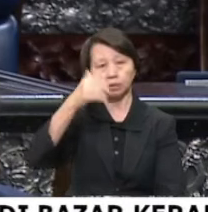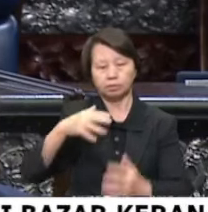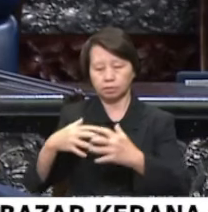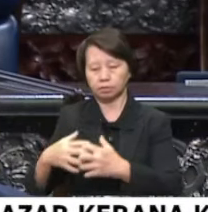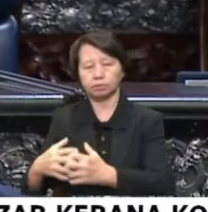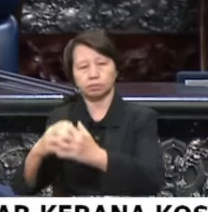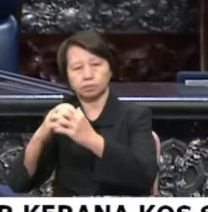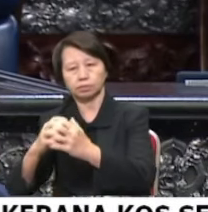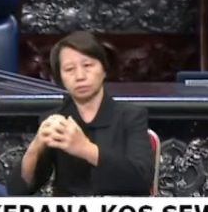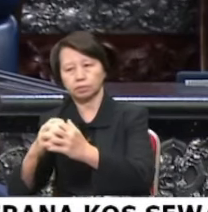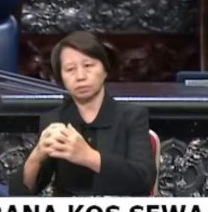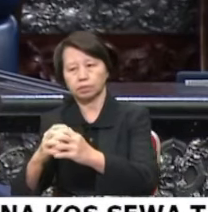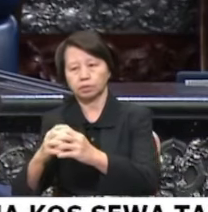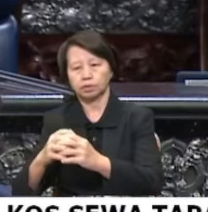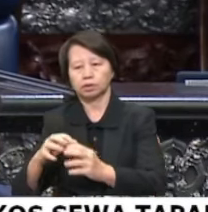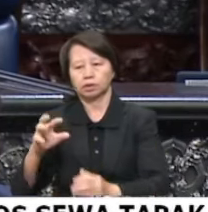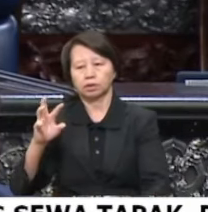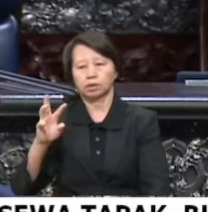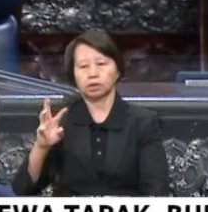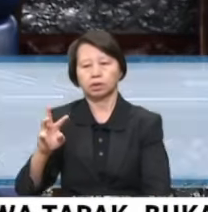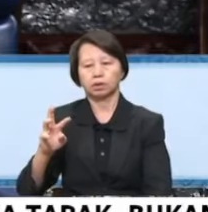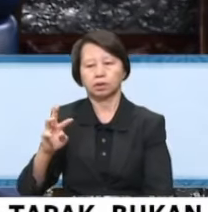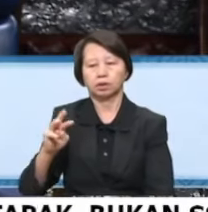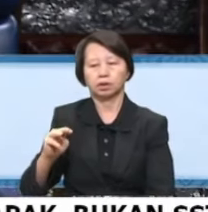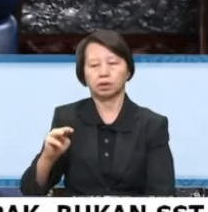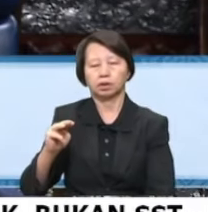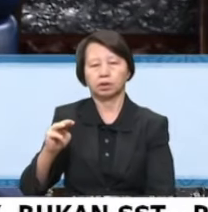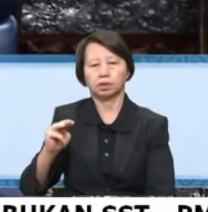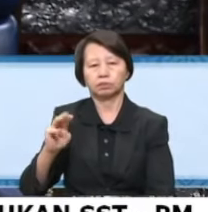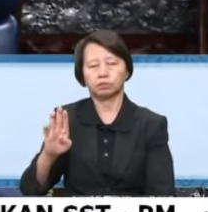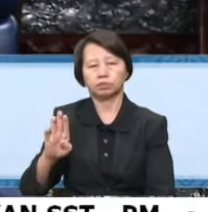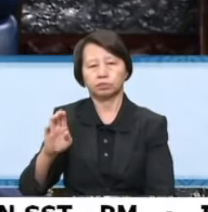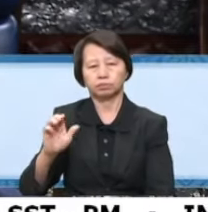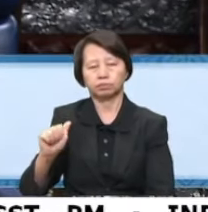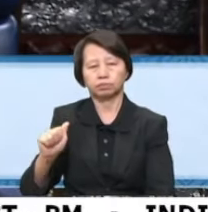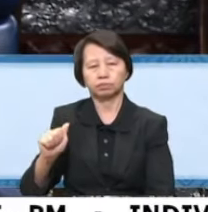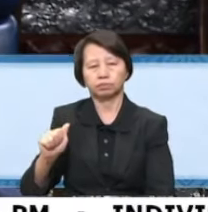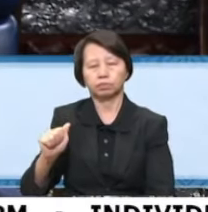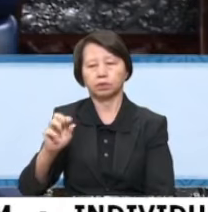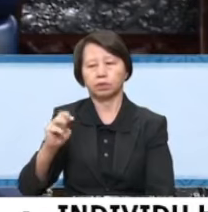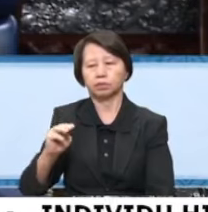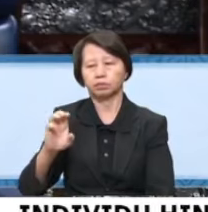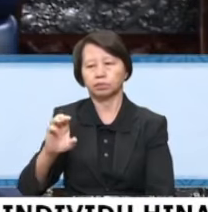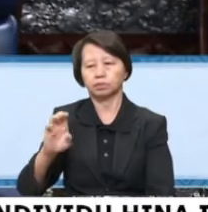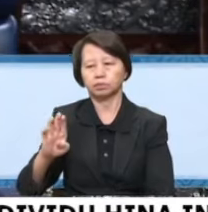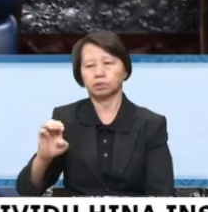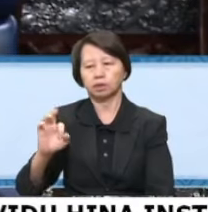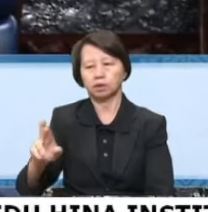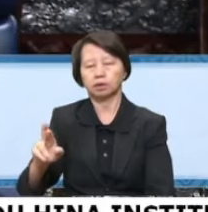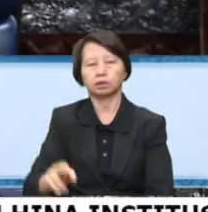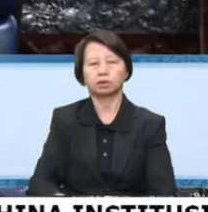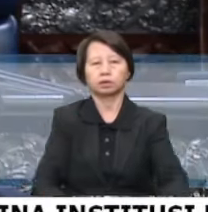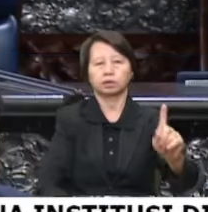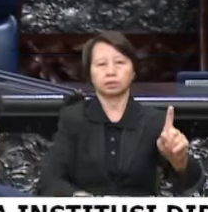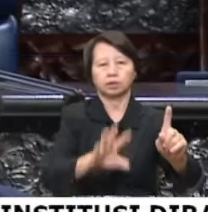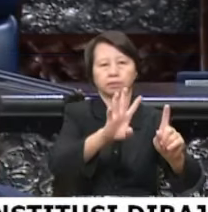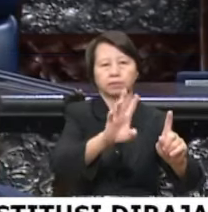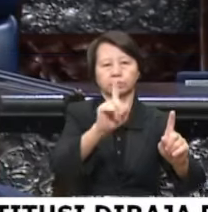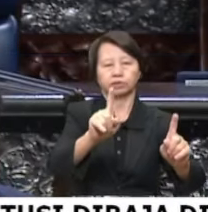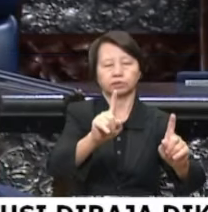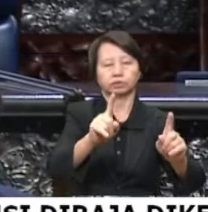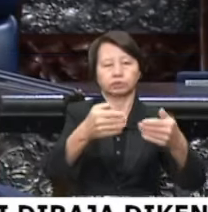menubuhkan agensi tunggal sepadan negara untuk mengawal selia 141 pintu